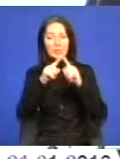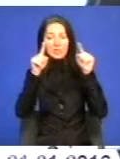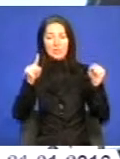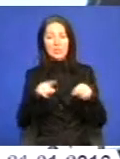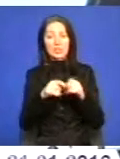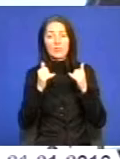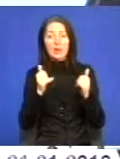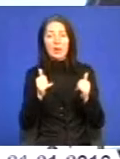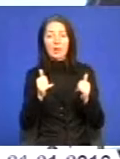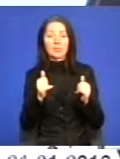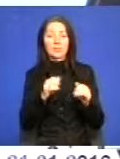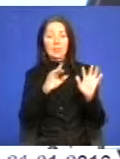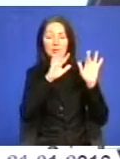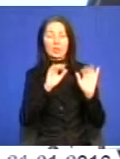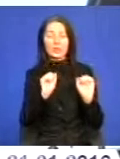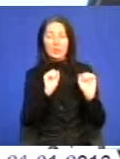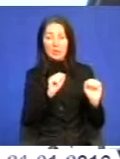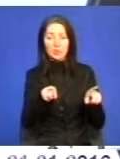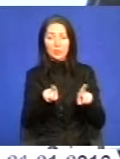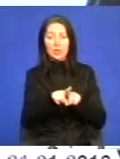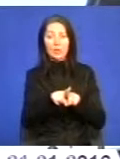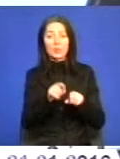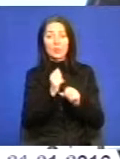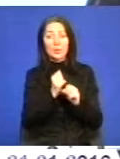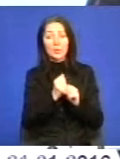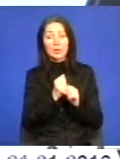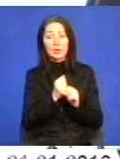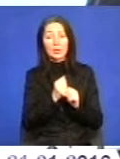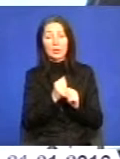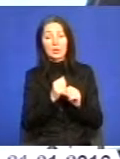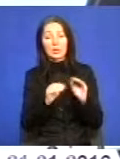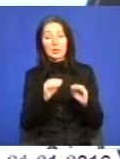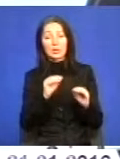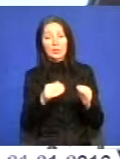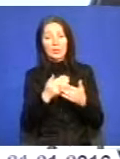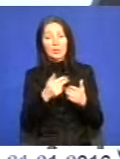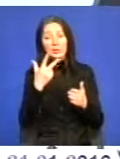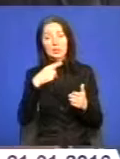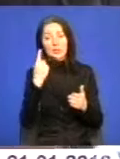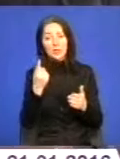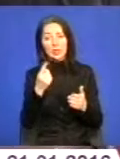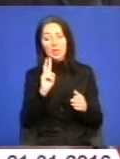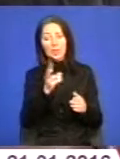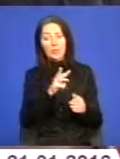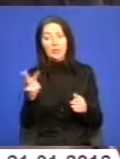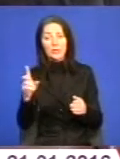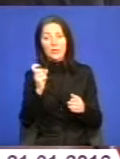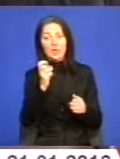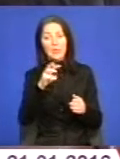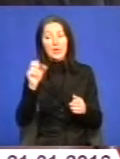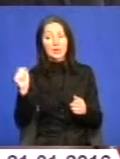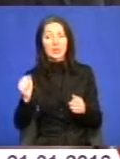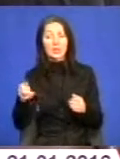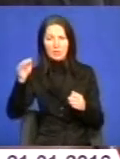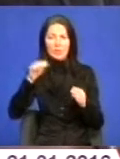пасивного снігозахисту, і також влаштовано майже 31 кілометр хмизових щитів. Ситуацію на дорогах